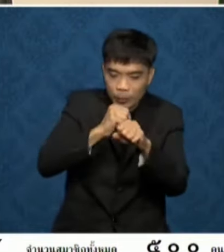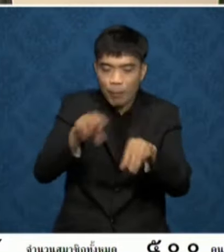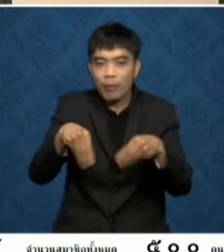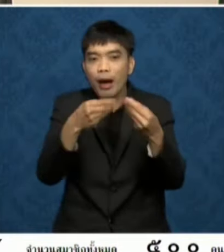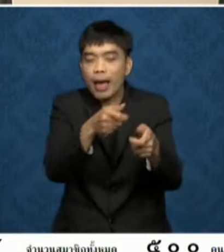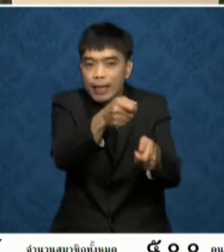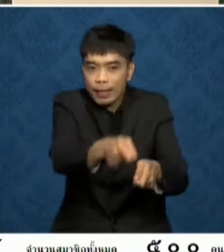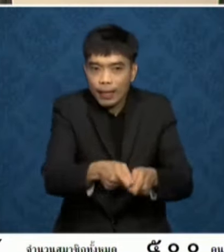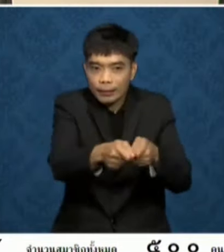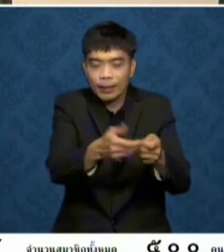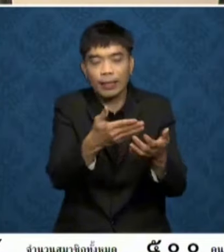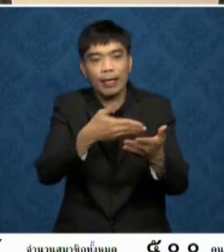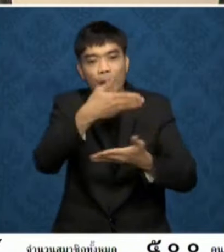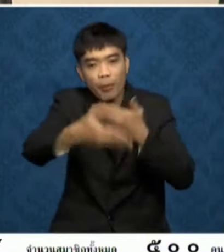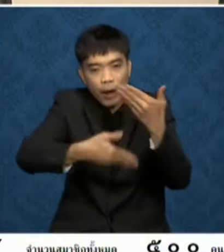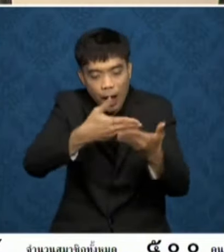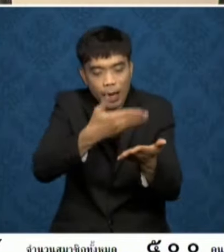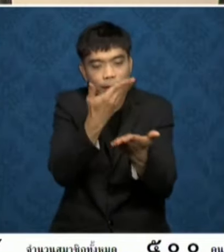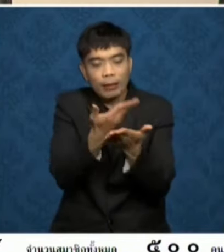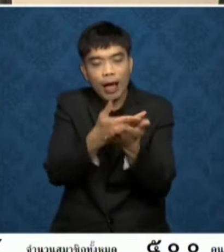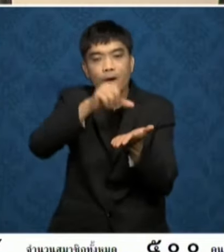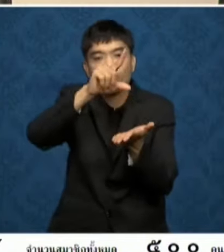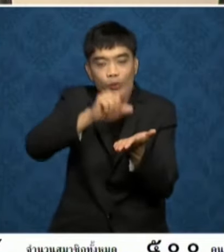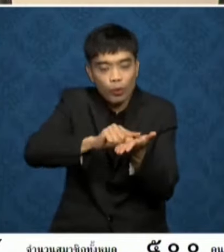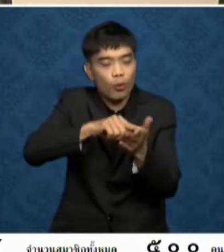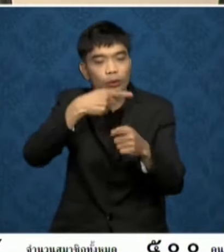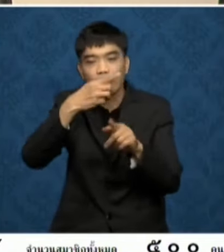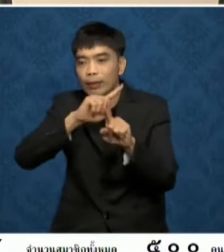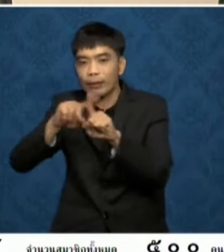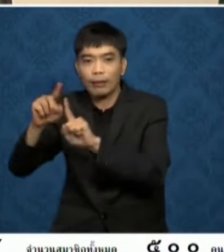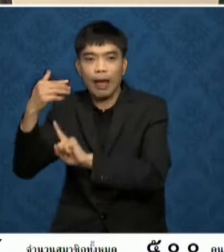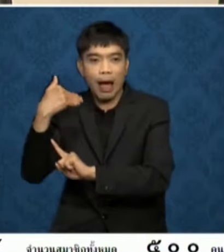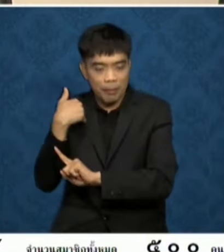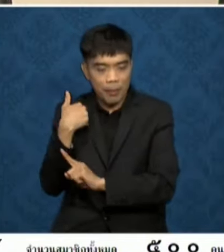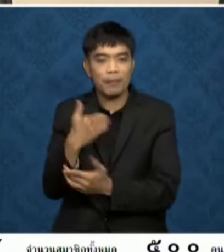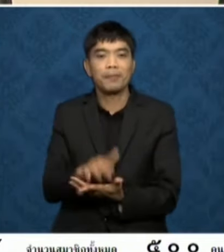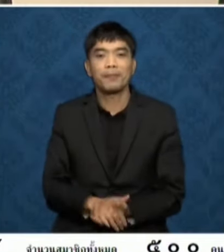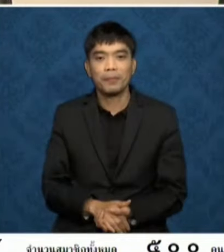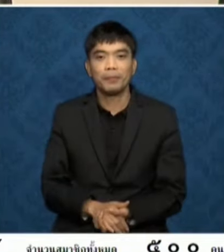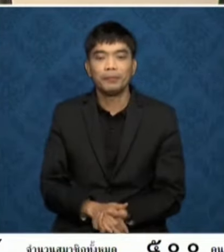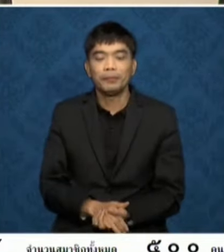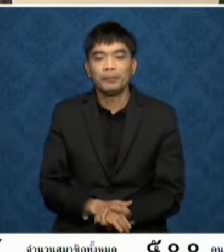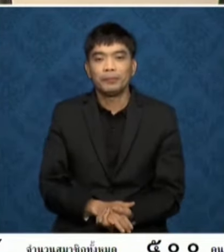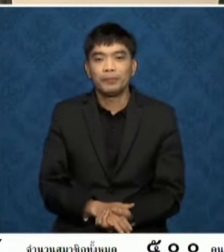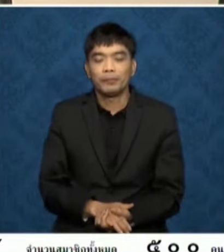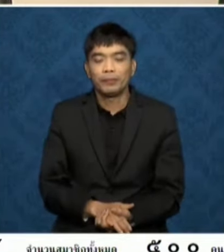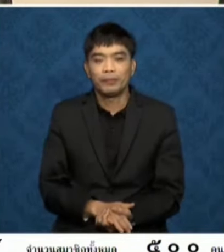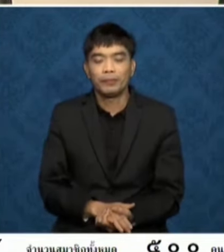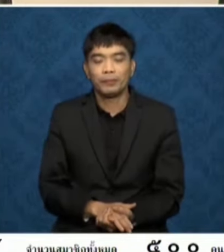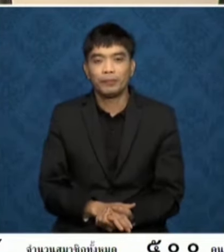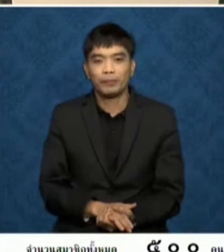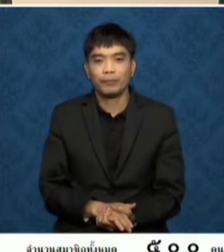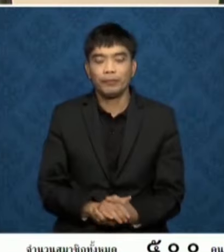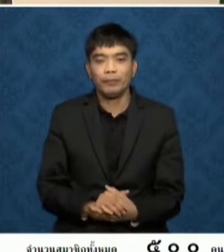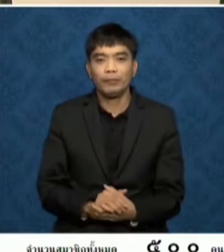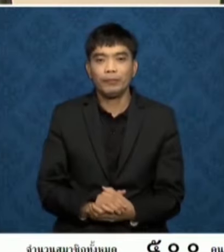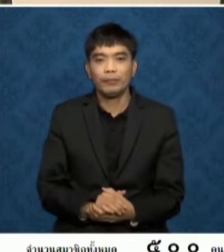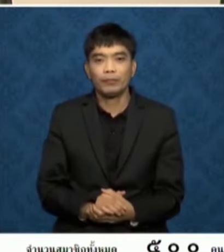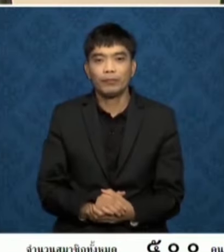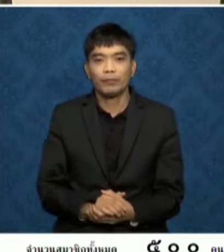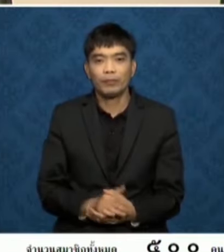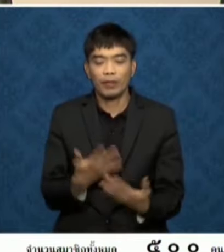การเกษตรให้มีผลตอบแทนภาคการเกษตรสูงให้มีผลตอบแทนสูงสุดนะคะซึ่งก็ในส่วนของเรื่